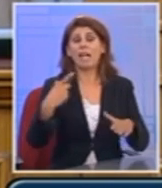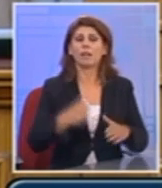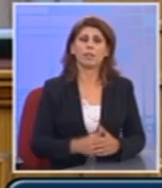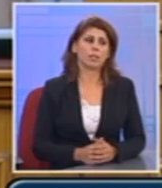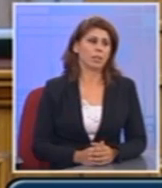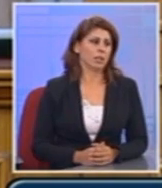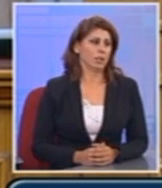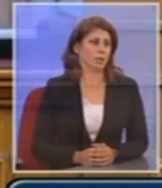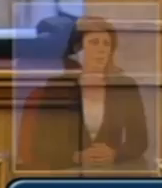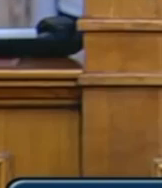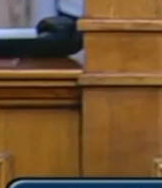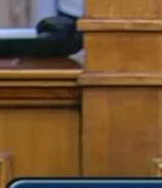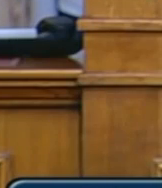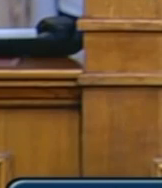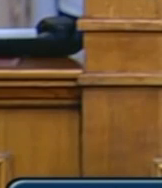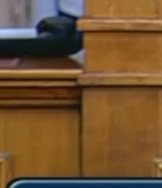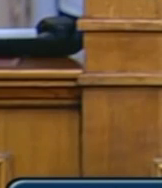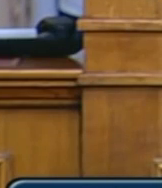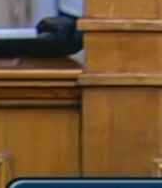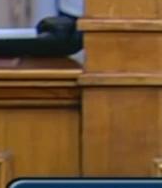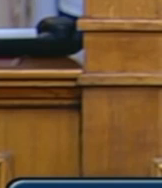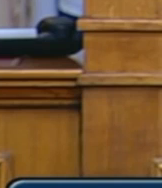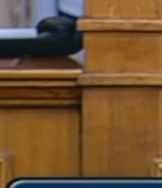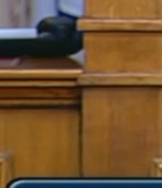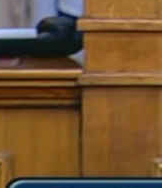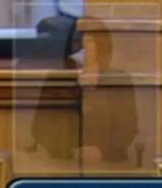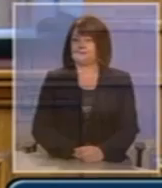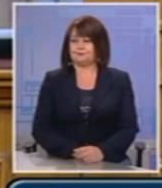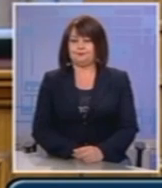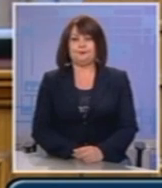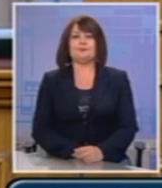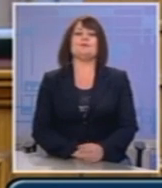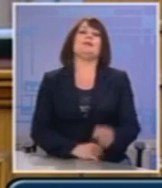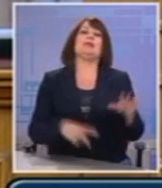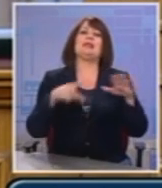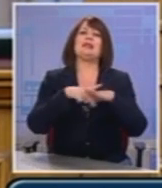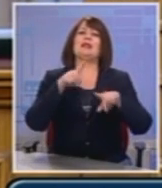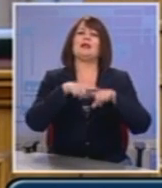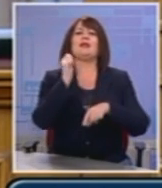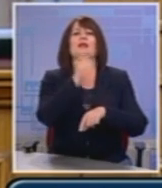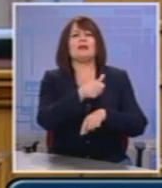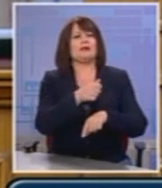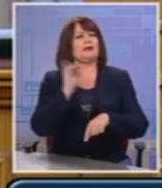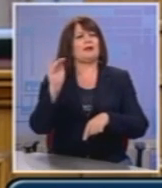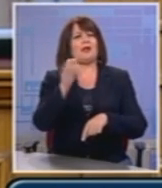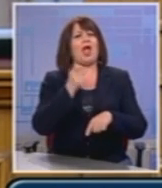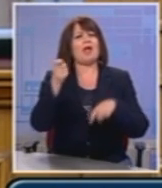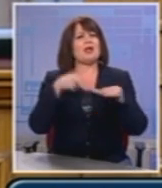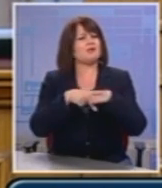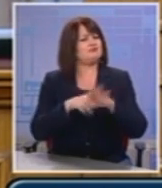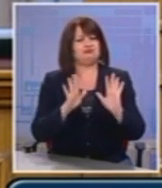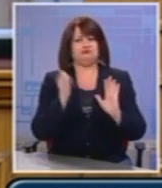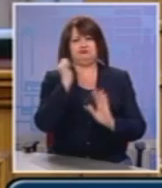ελλάδος έκανε τις επενδύσεις αυτοβούλως ούτε ρωτούσε τα ασφαλιστικά ταμεία ούτε έπαιρνε τη γνώμη τους